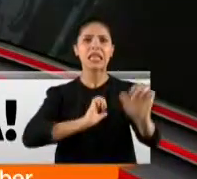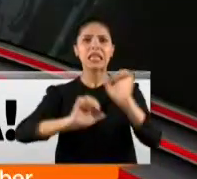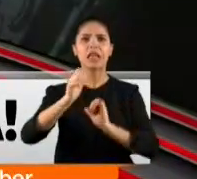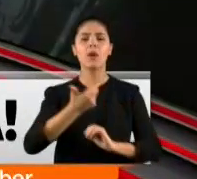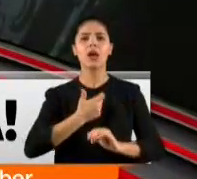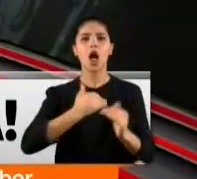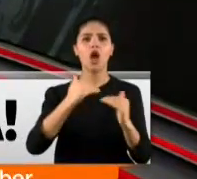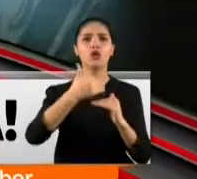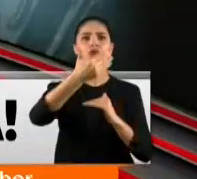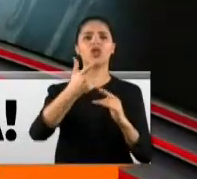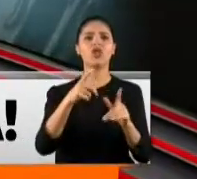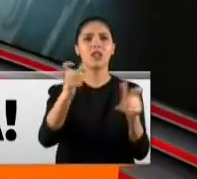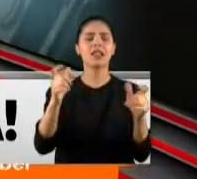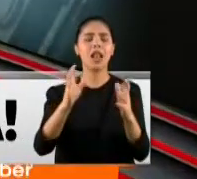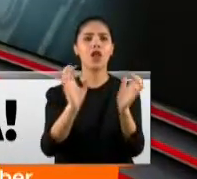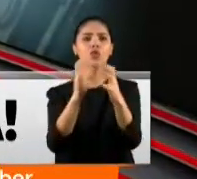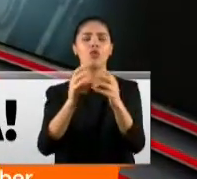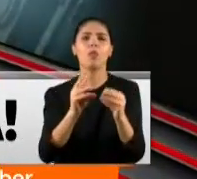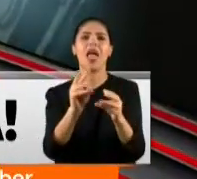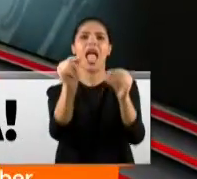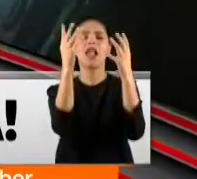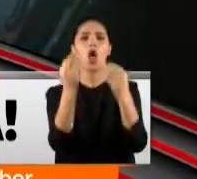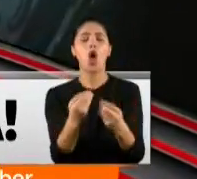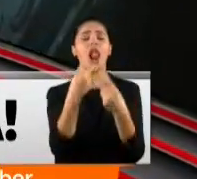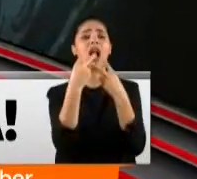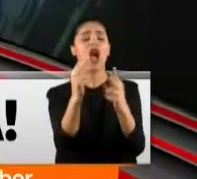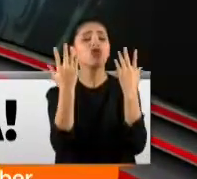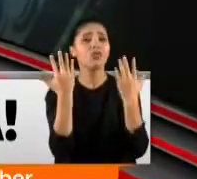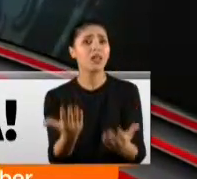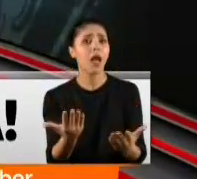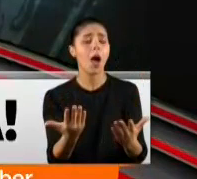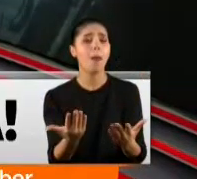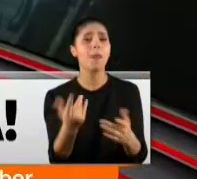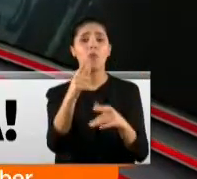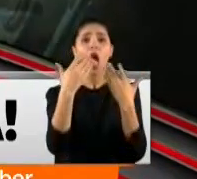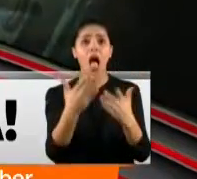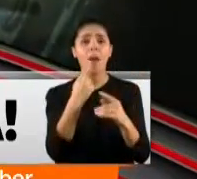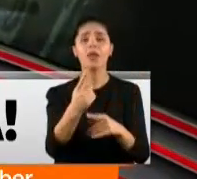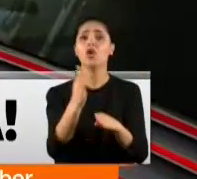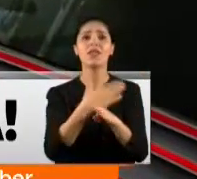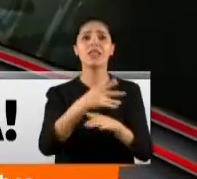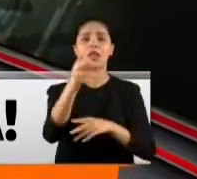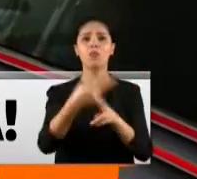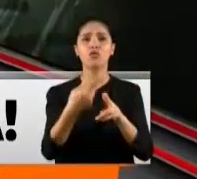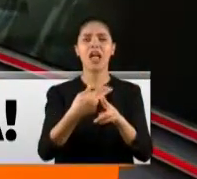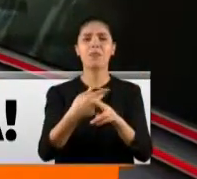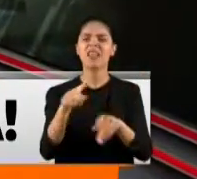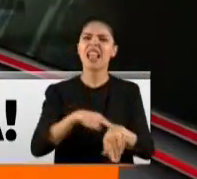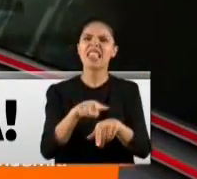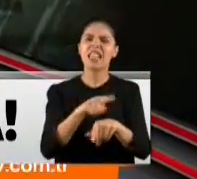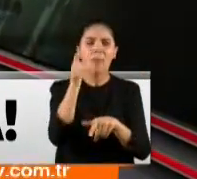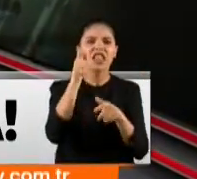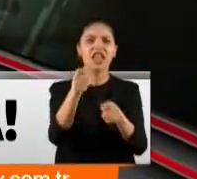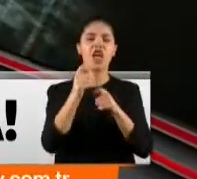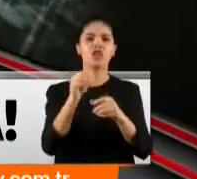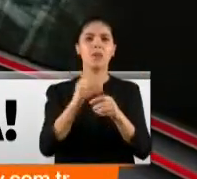yasadışı silahlı grupların etkisiz hale getirilmesi olarak açıkladı ama ama diyoruz bu tarikatın zamanlamasına dikkat